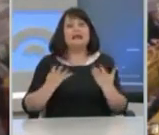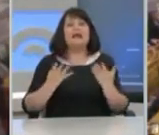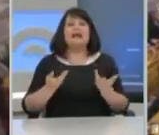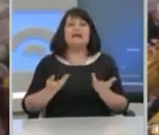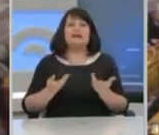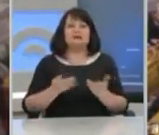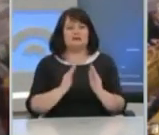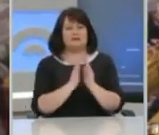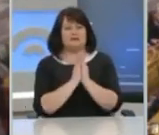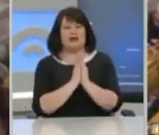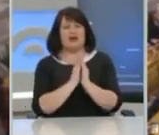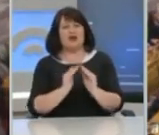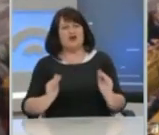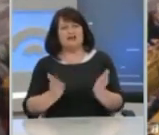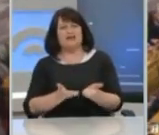ήσυχα,